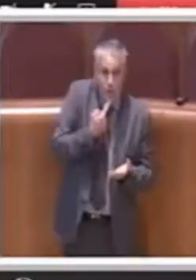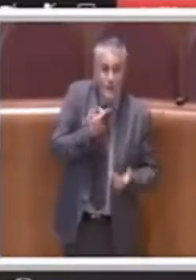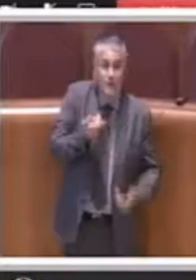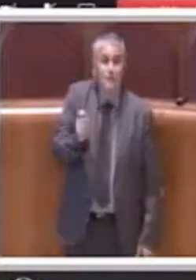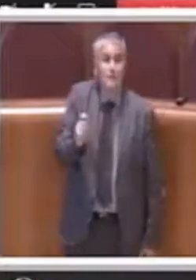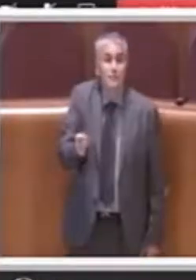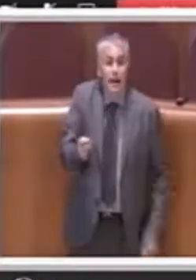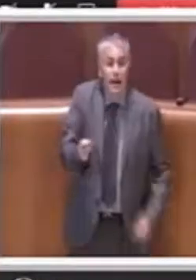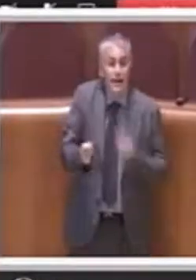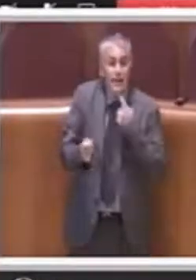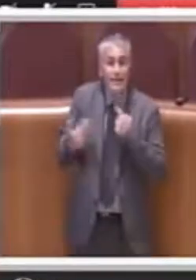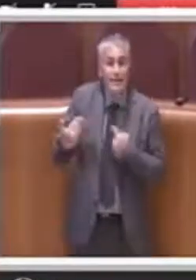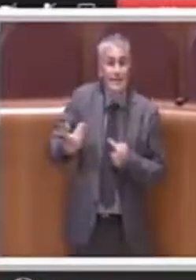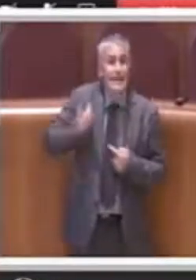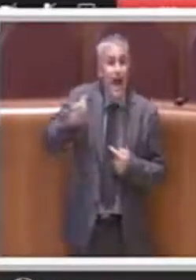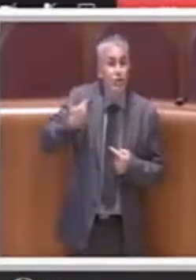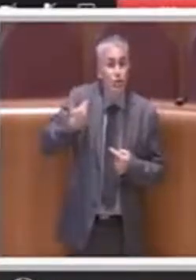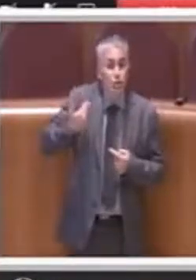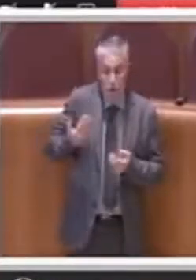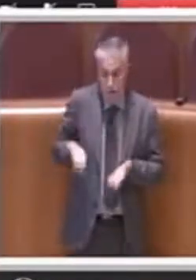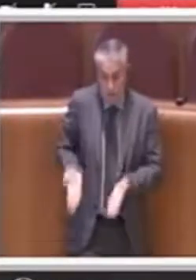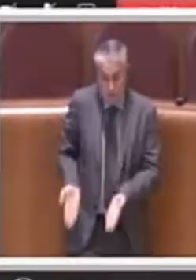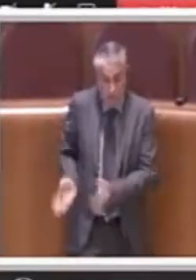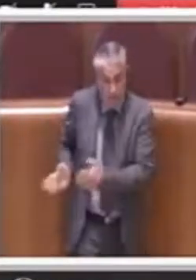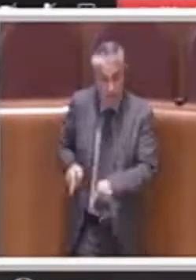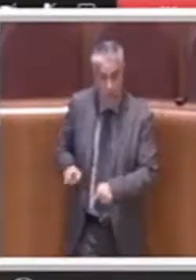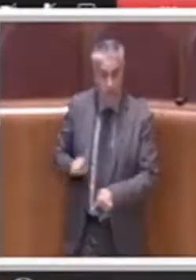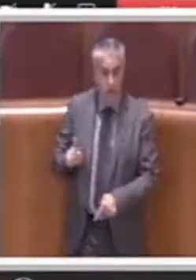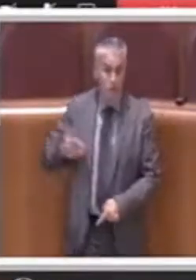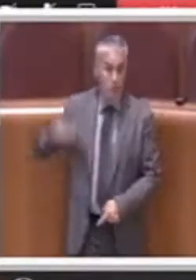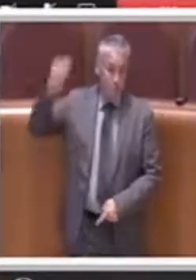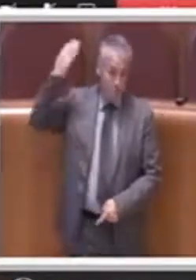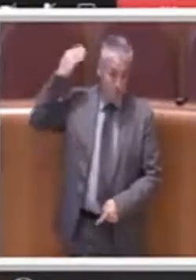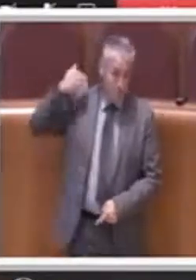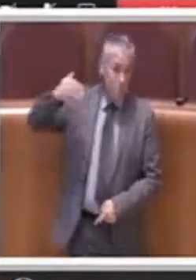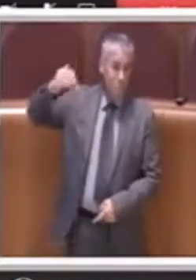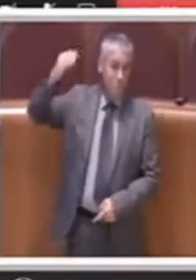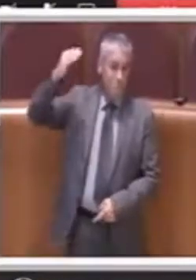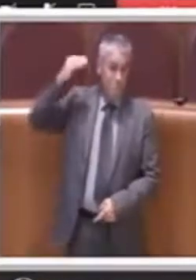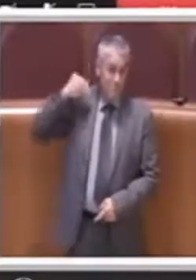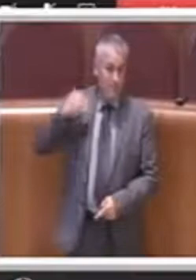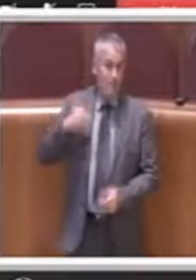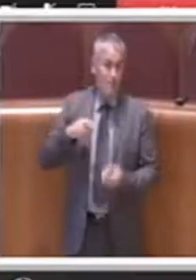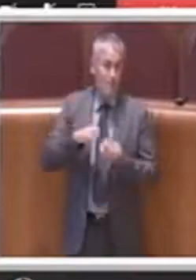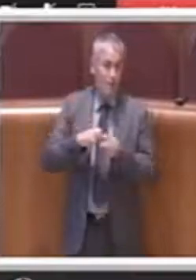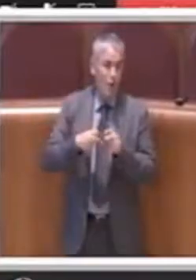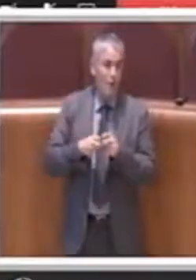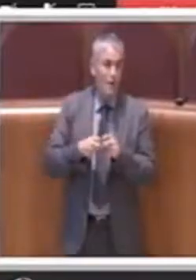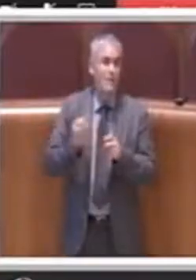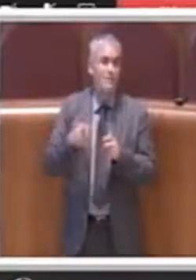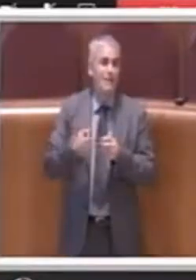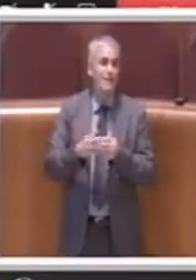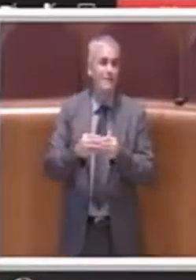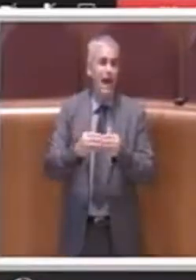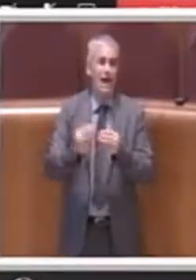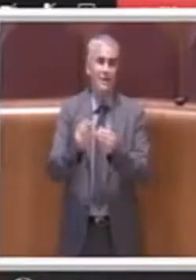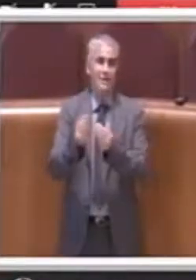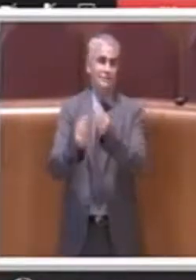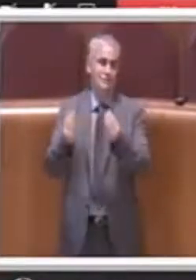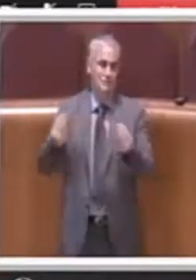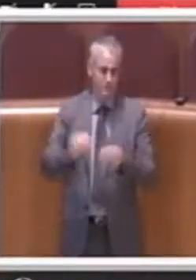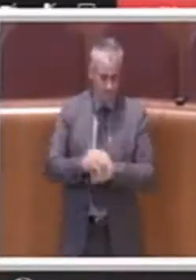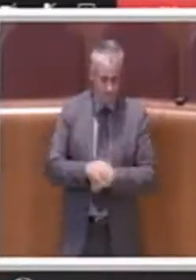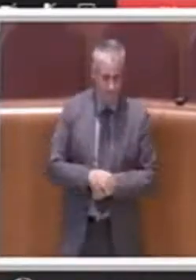risarcimento di un danno subito per inadempimento da parte di Roma Capitale su una questione relativa alla realizzazione di opere.